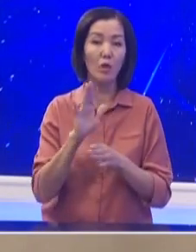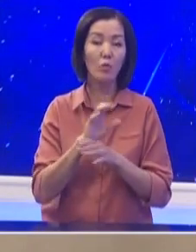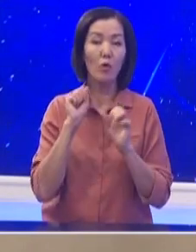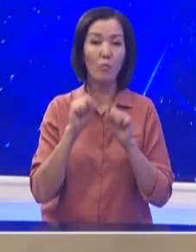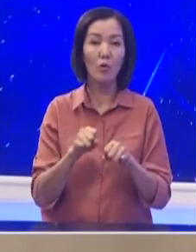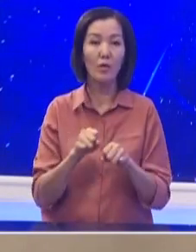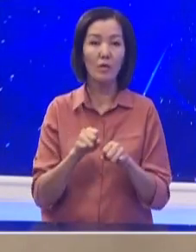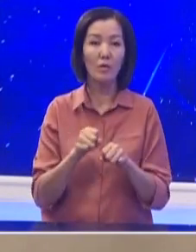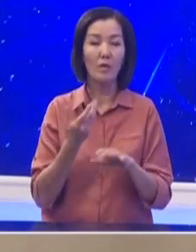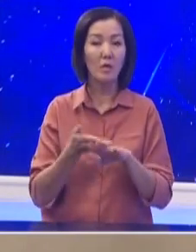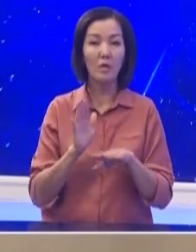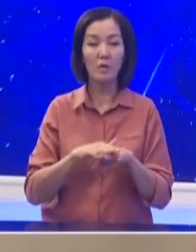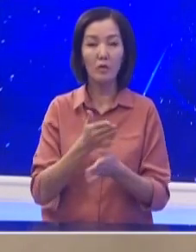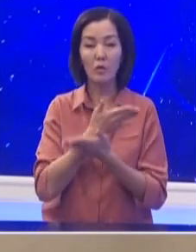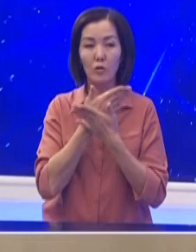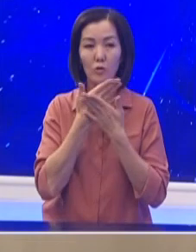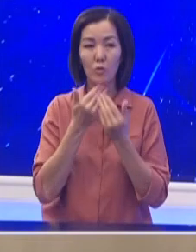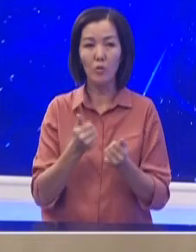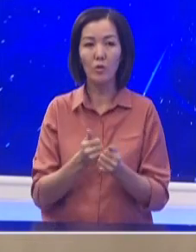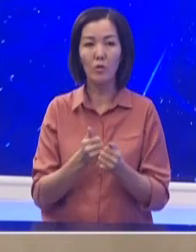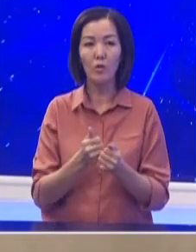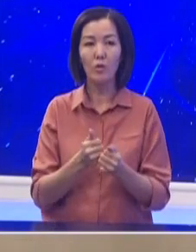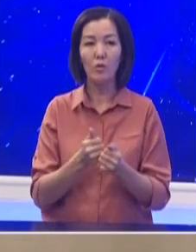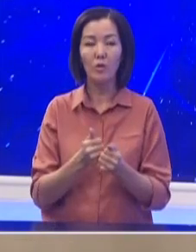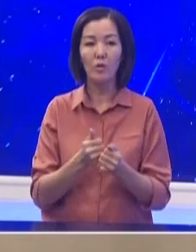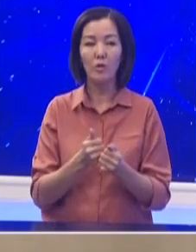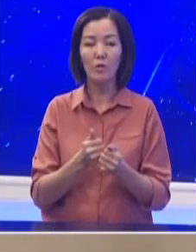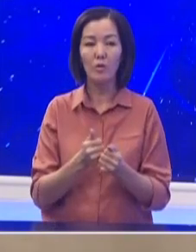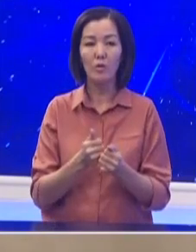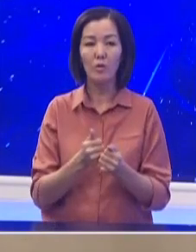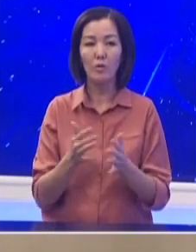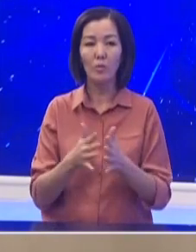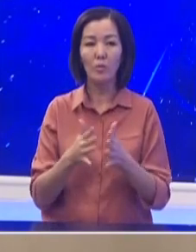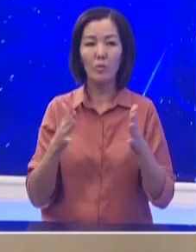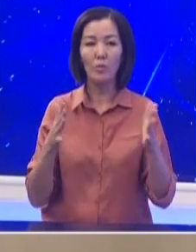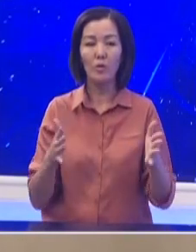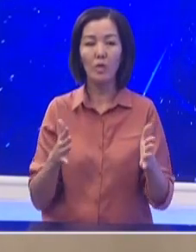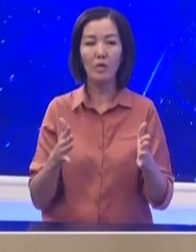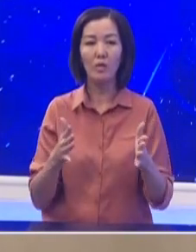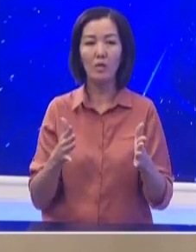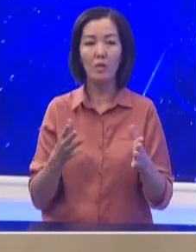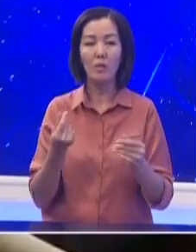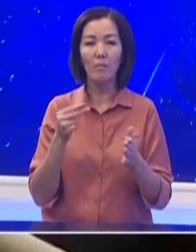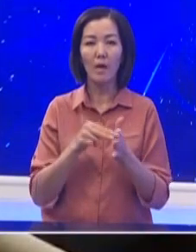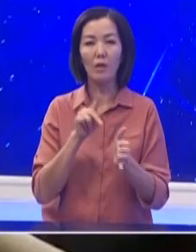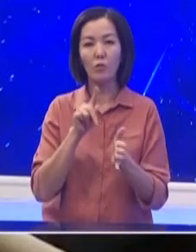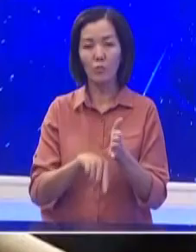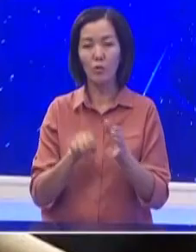оборудование емес, осы жақта да істеуге болады. Сонда күрделі түрде үлкен ауқымда баған түсіруге болады.